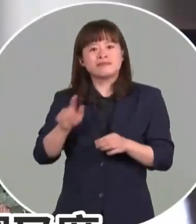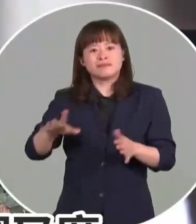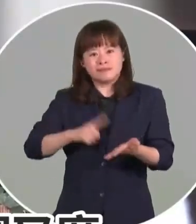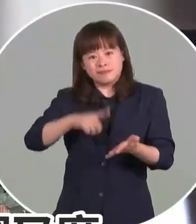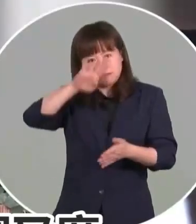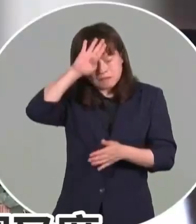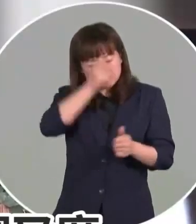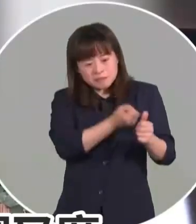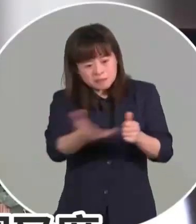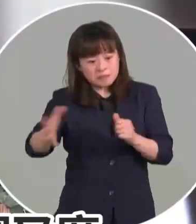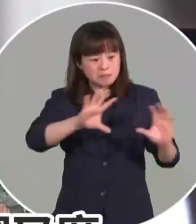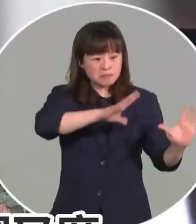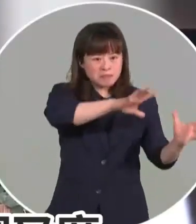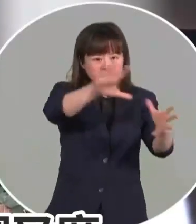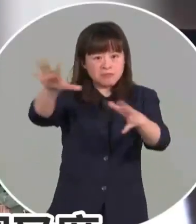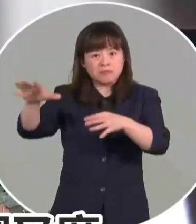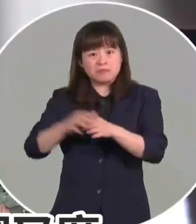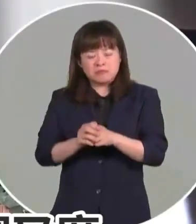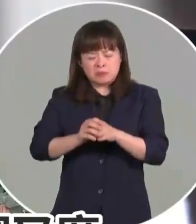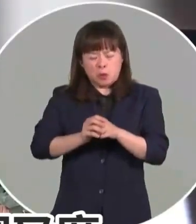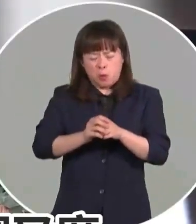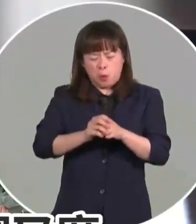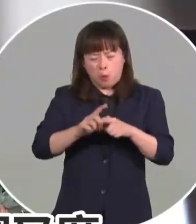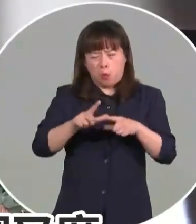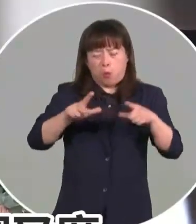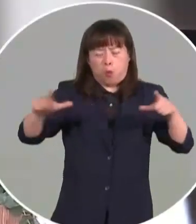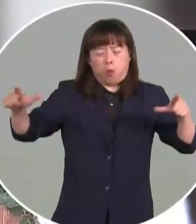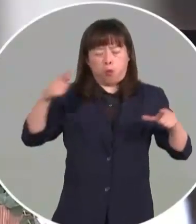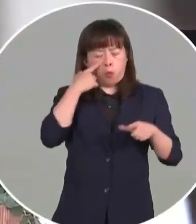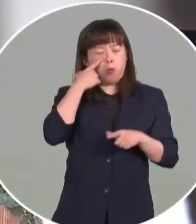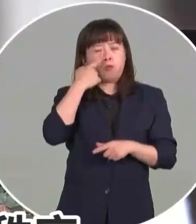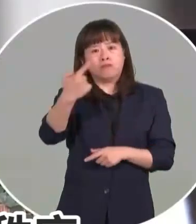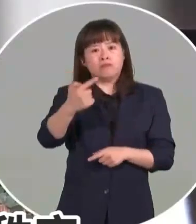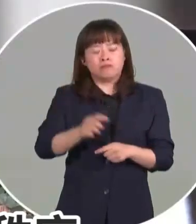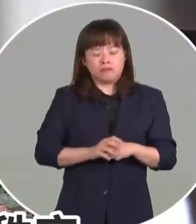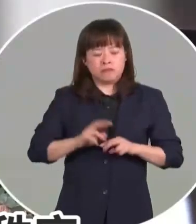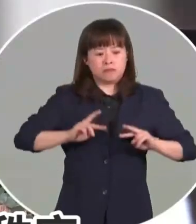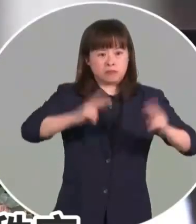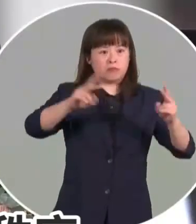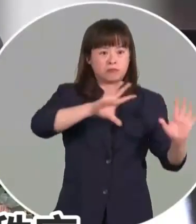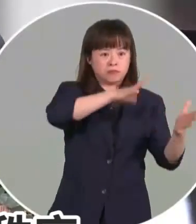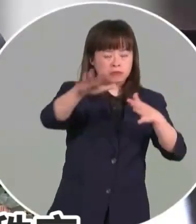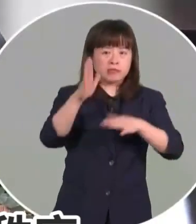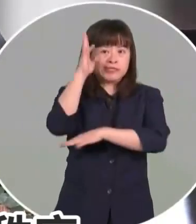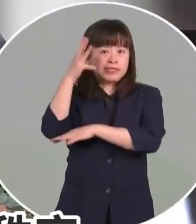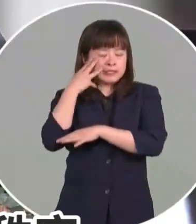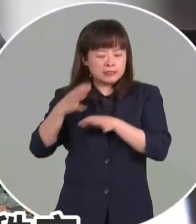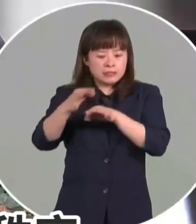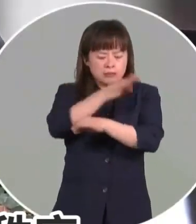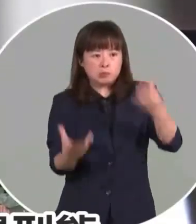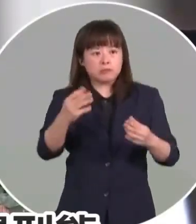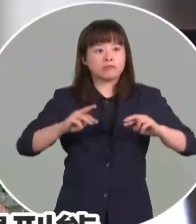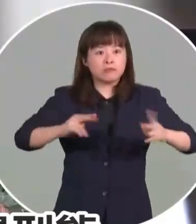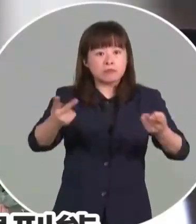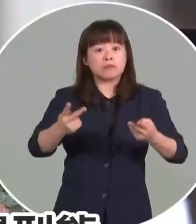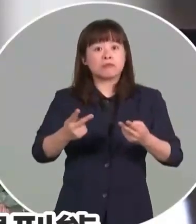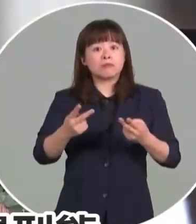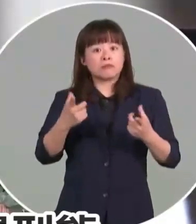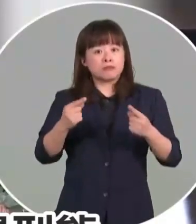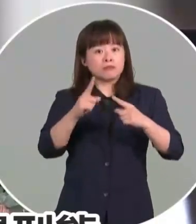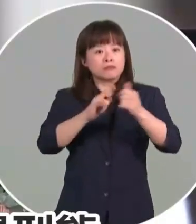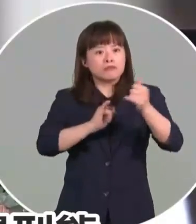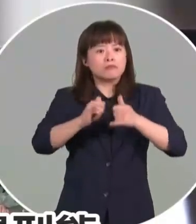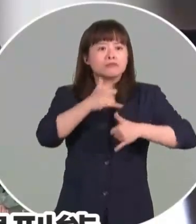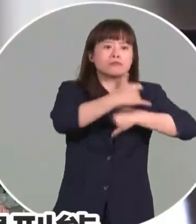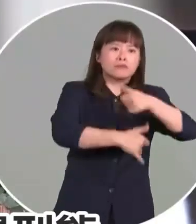疫情对全球的冲击既深又广，它改变了全球政治经济的秩序，也改变了人